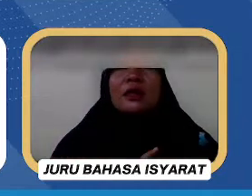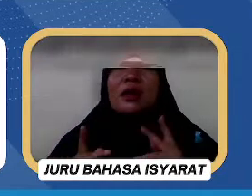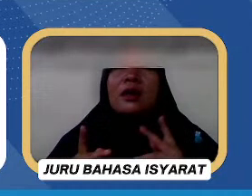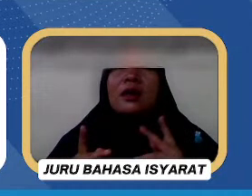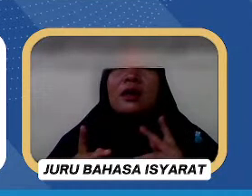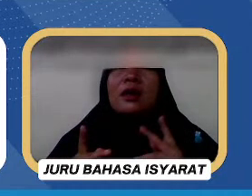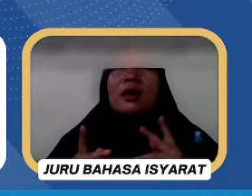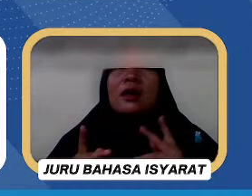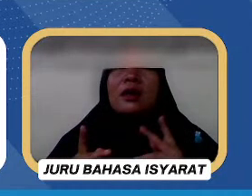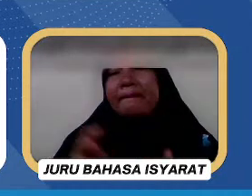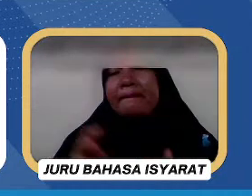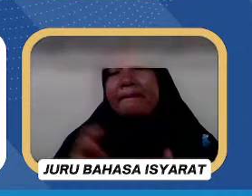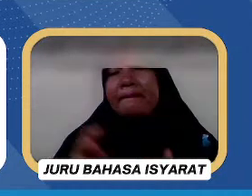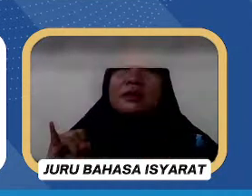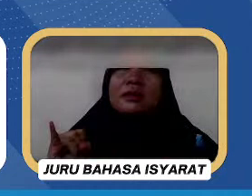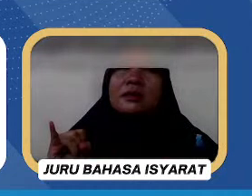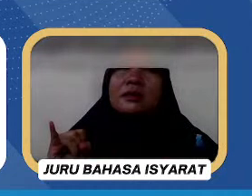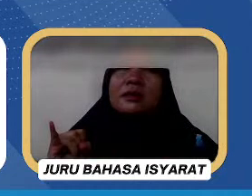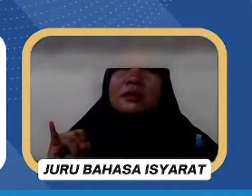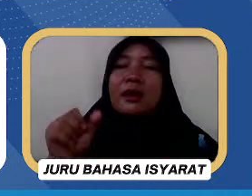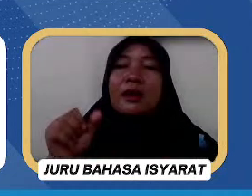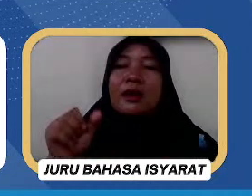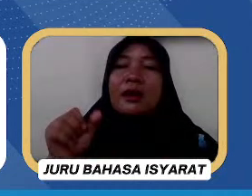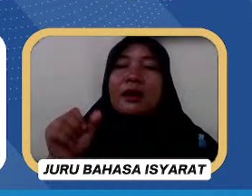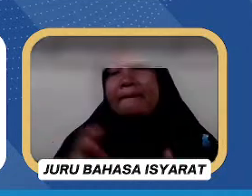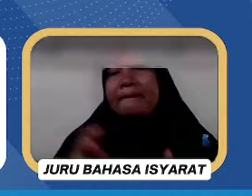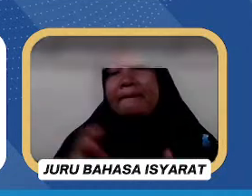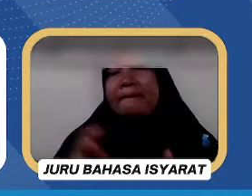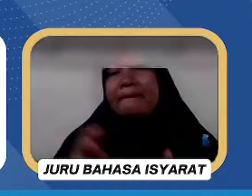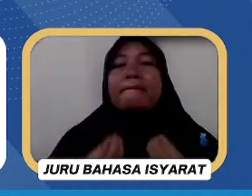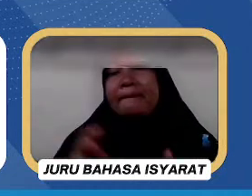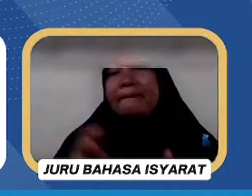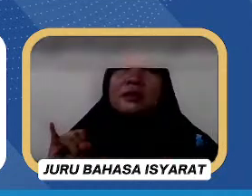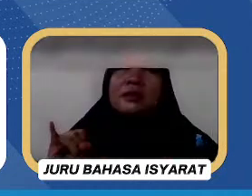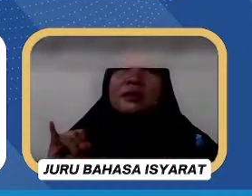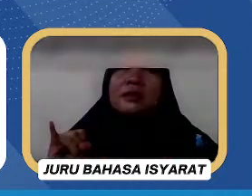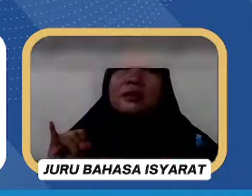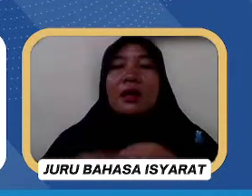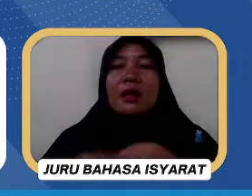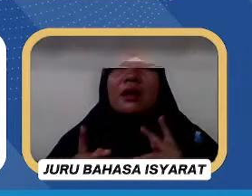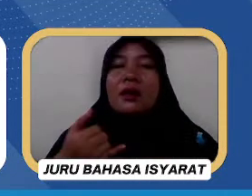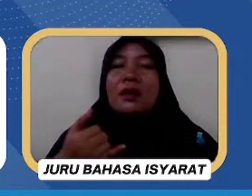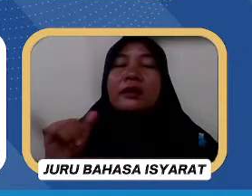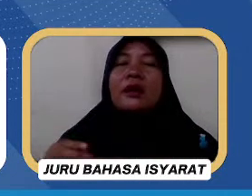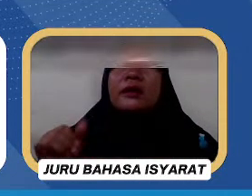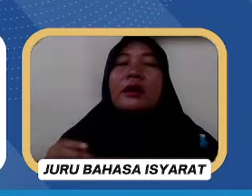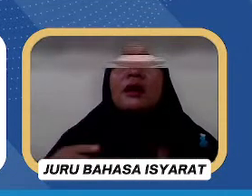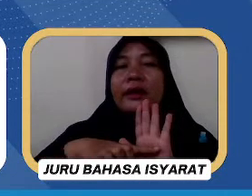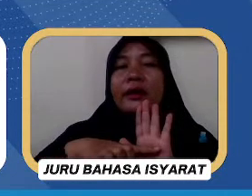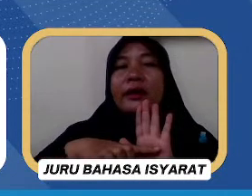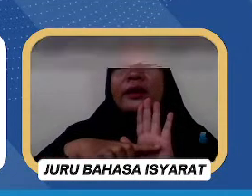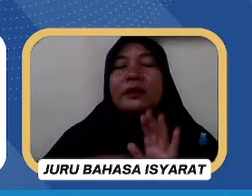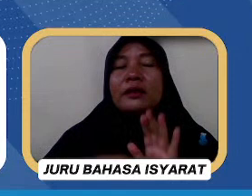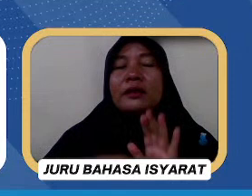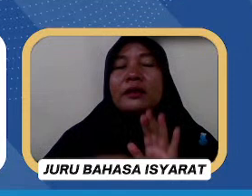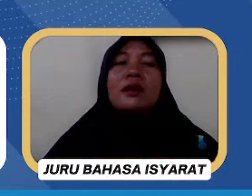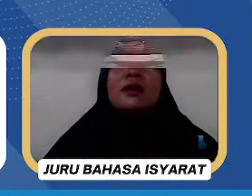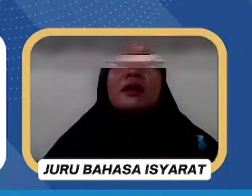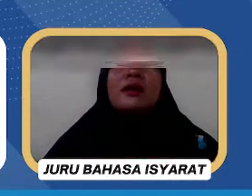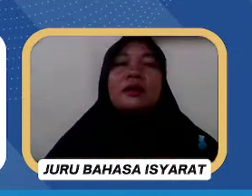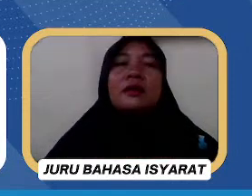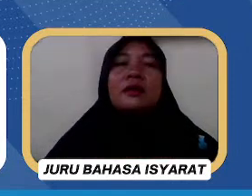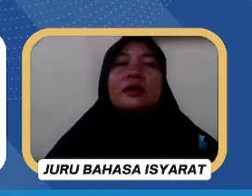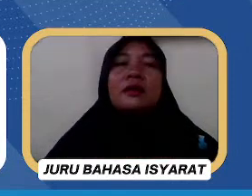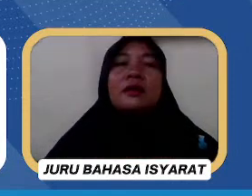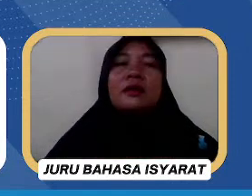tentunya punya orang tua. Nah, fungsi dari orang tua itu adalah sebagai kontrol atau sebagai